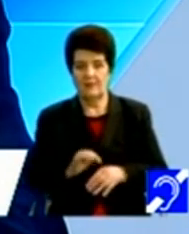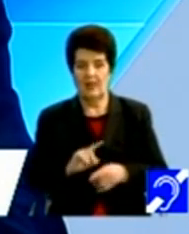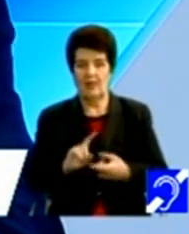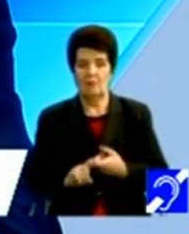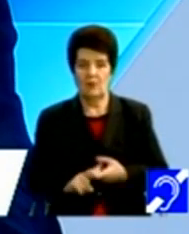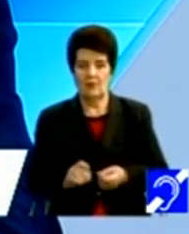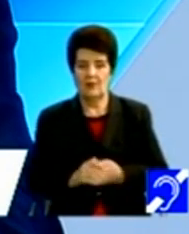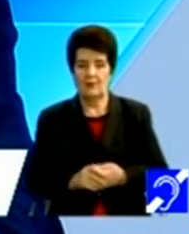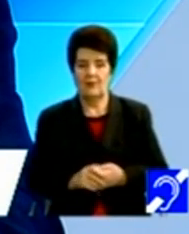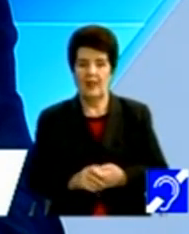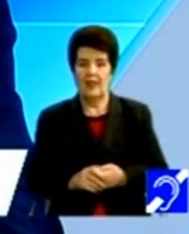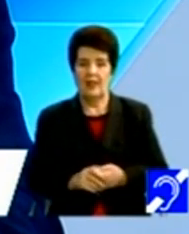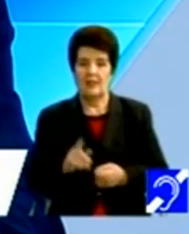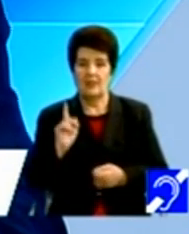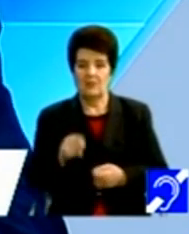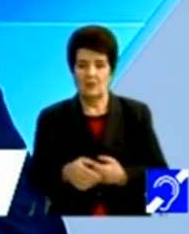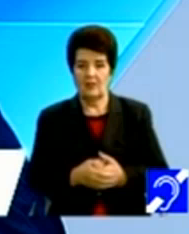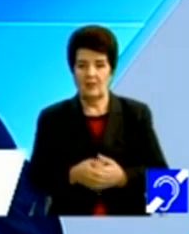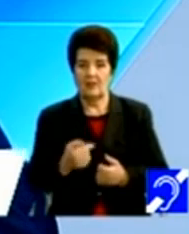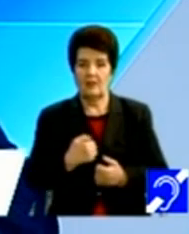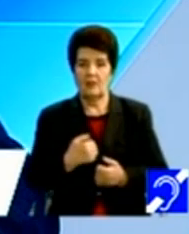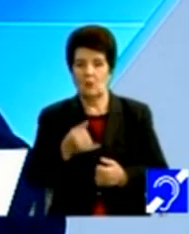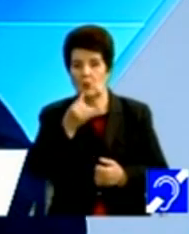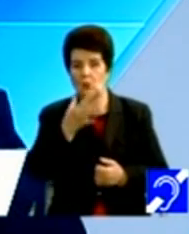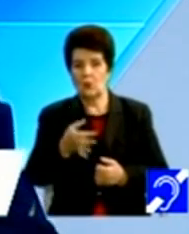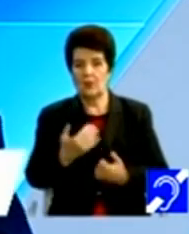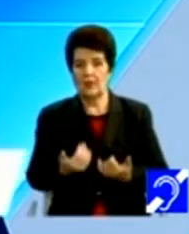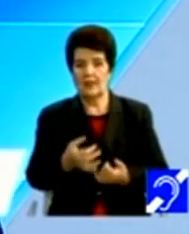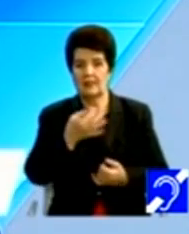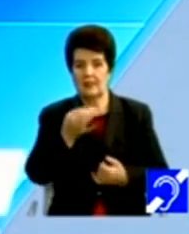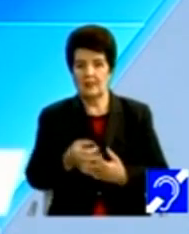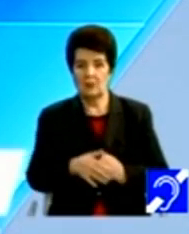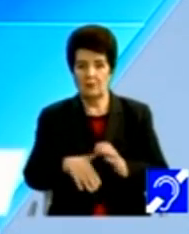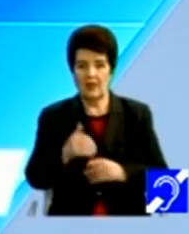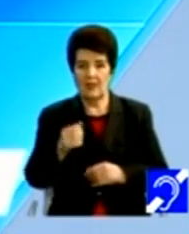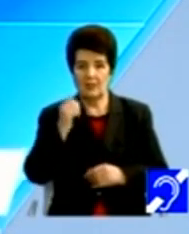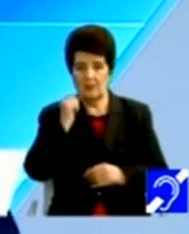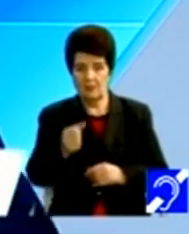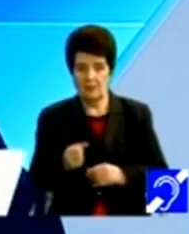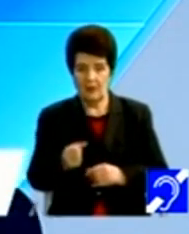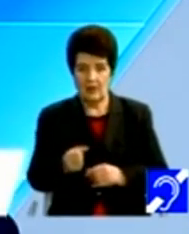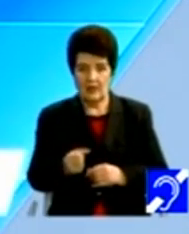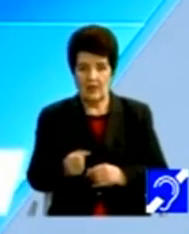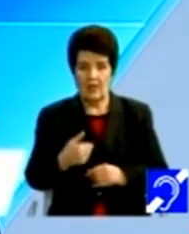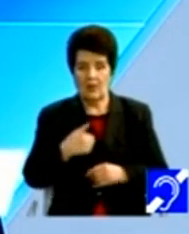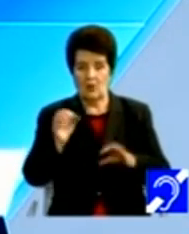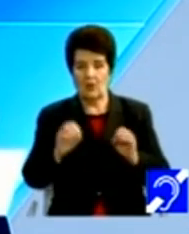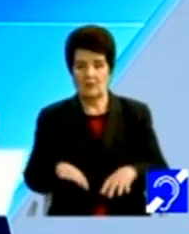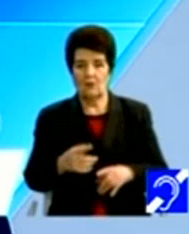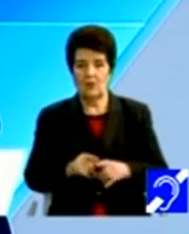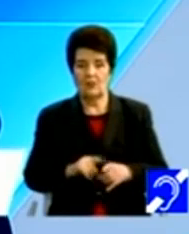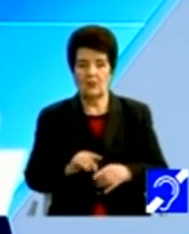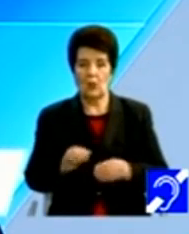pandemie, pentru acest COVID. De aceea, eu nu pot să zic că dacă mă alegeți pe mine președinte, eu mâine rezolv